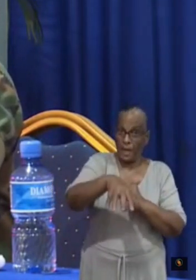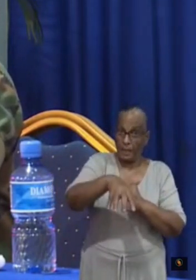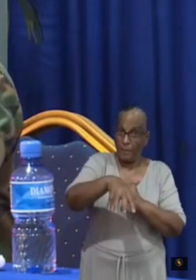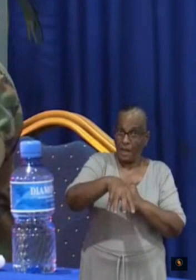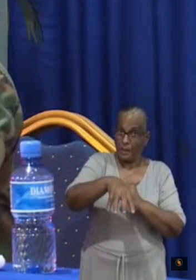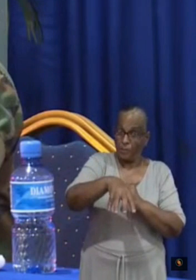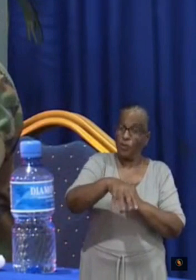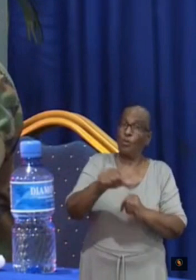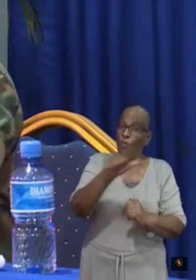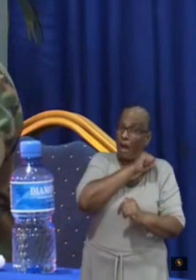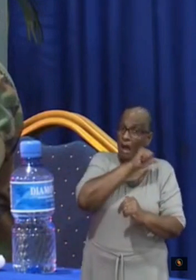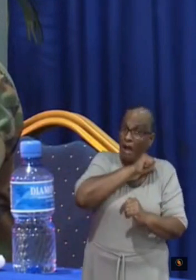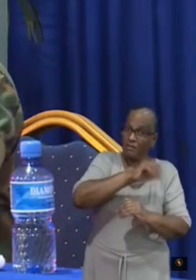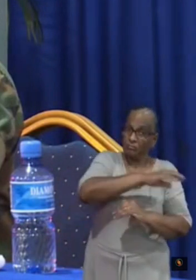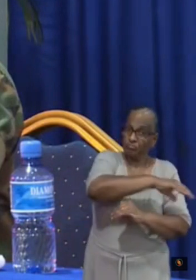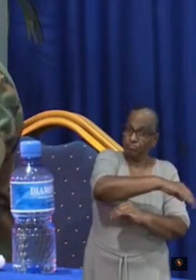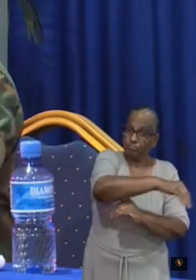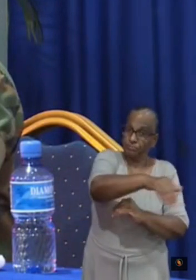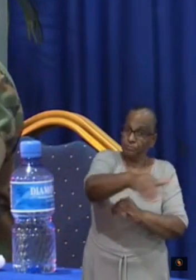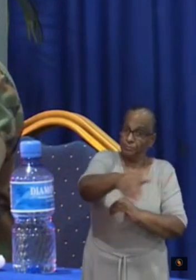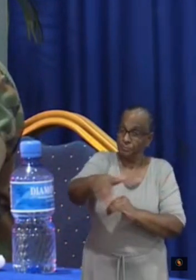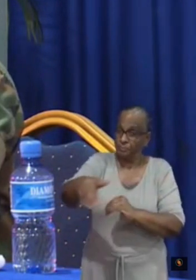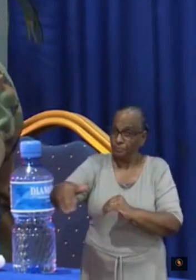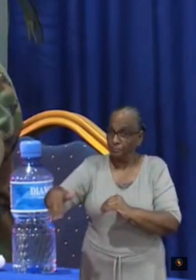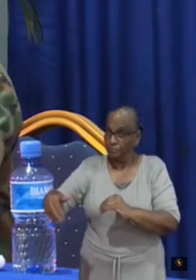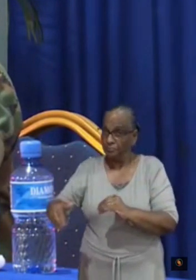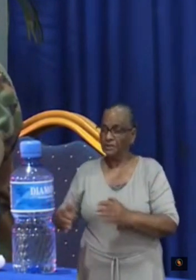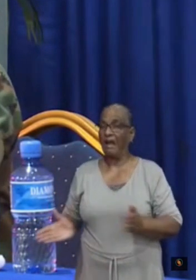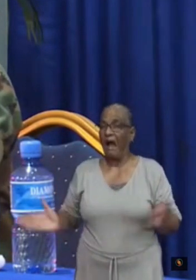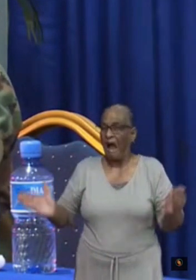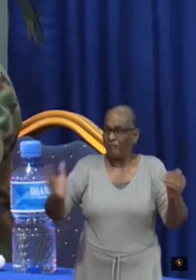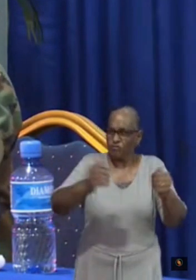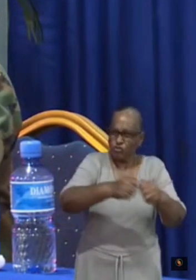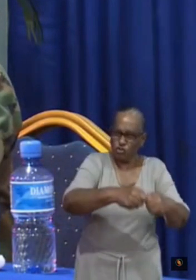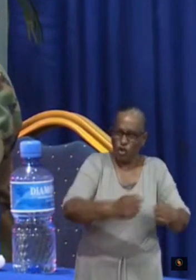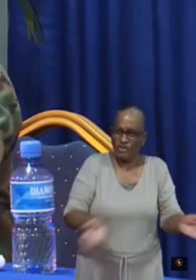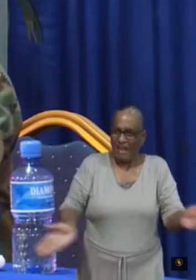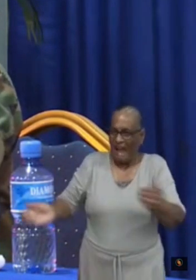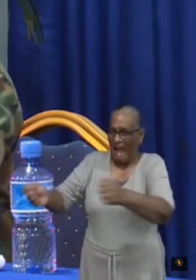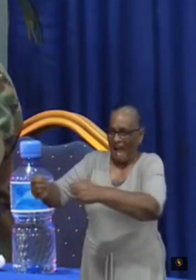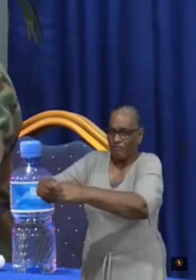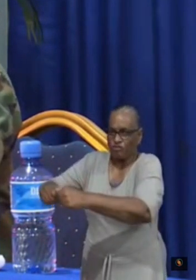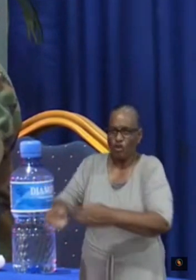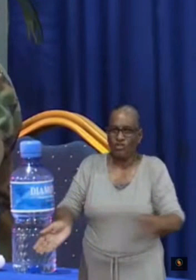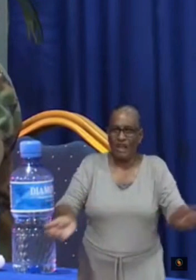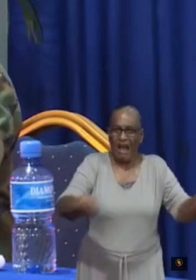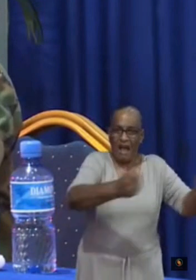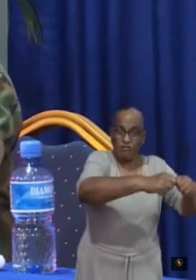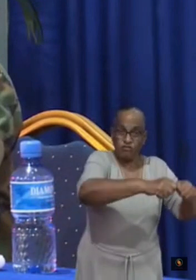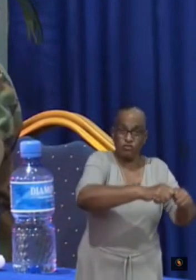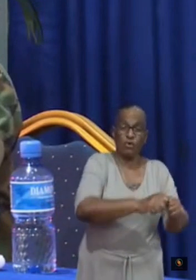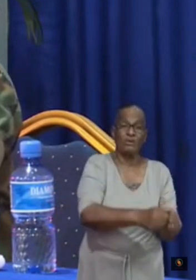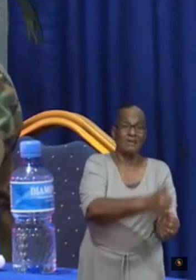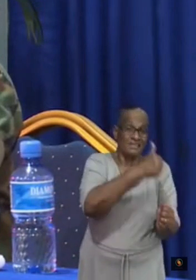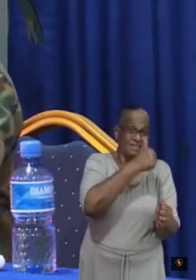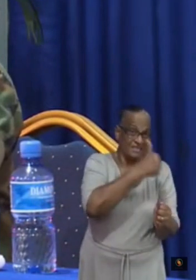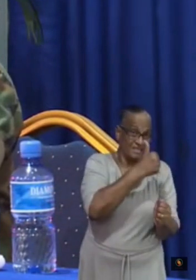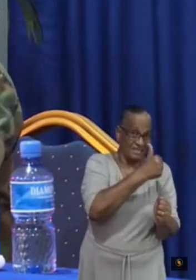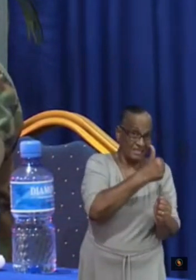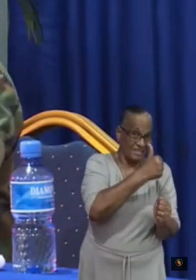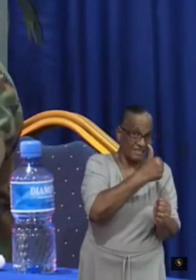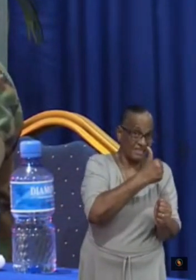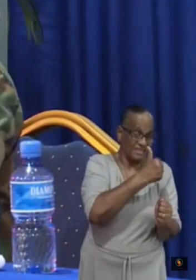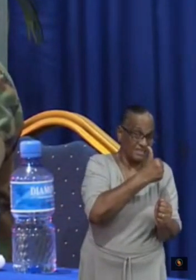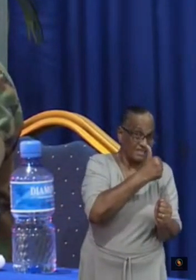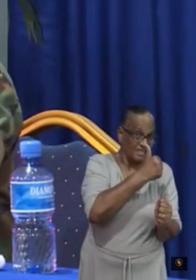en natuurlijk ook de omstreken hebben we dus tot op dit moment de partiële lockdown. Dat gaat dus van 6 uur in de avond tot